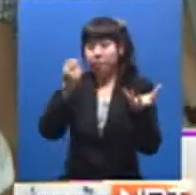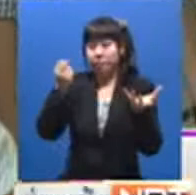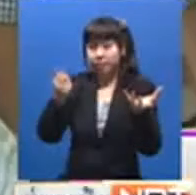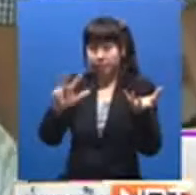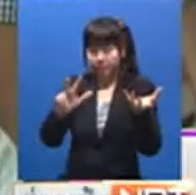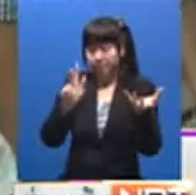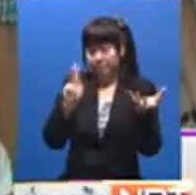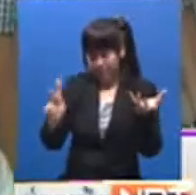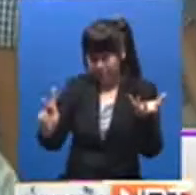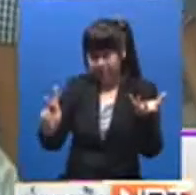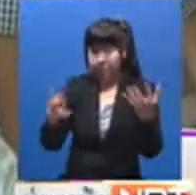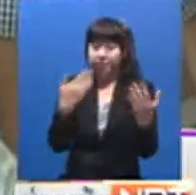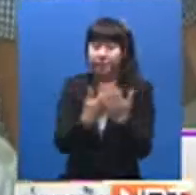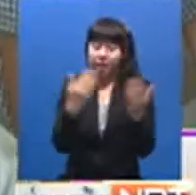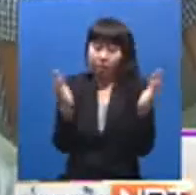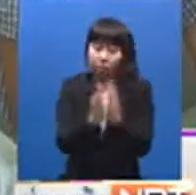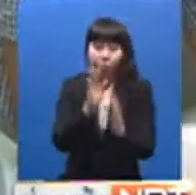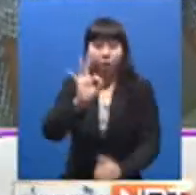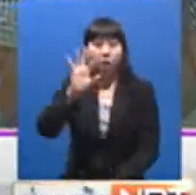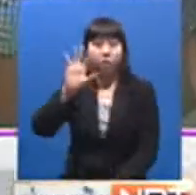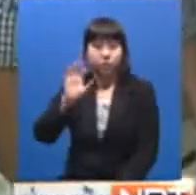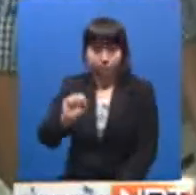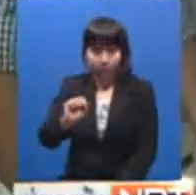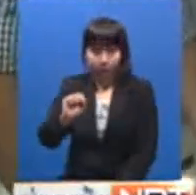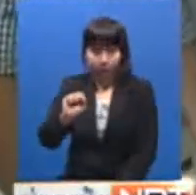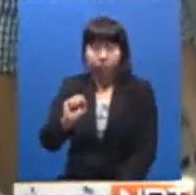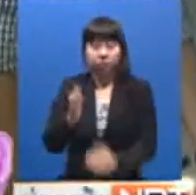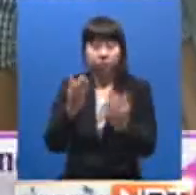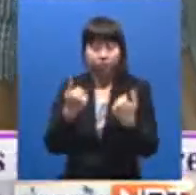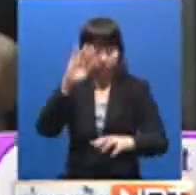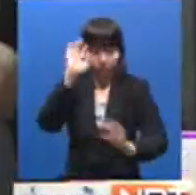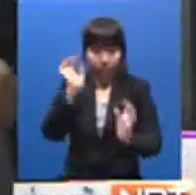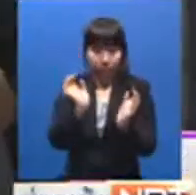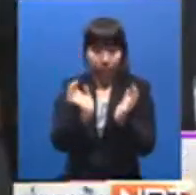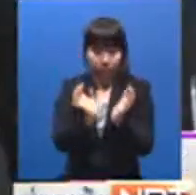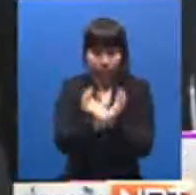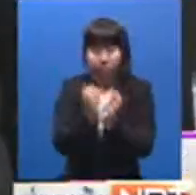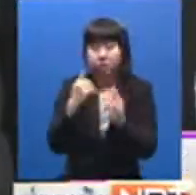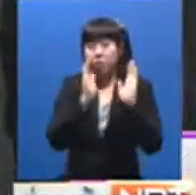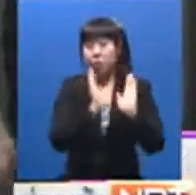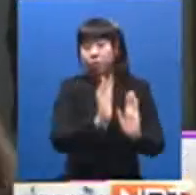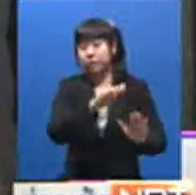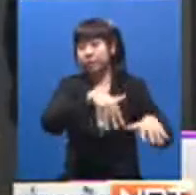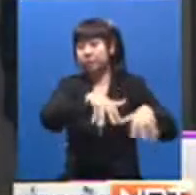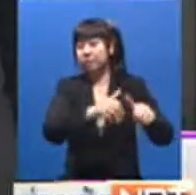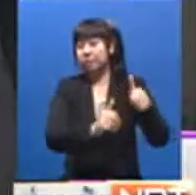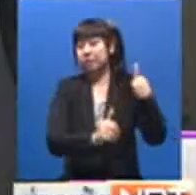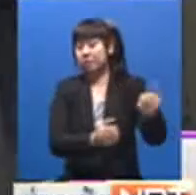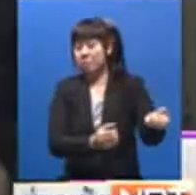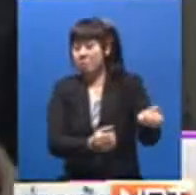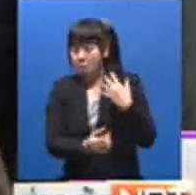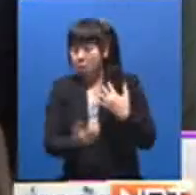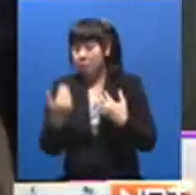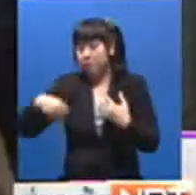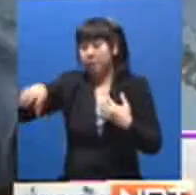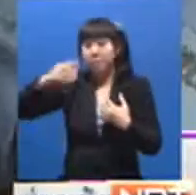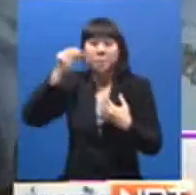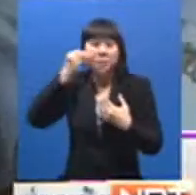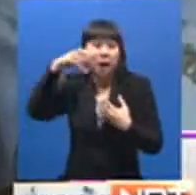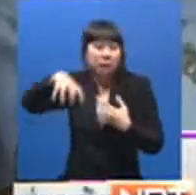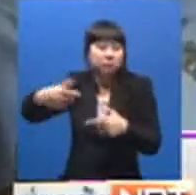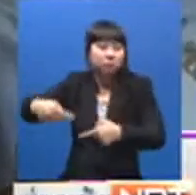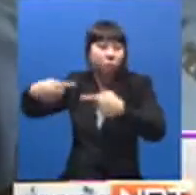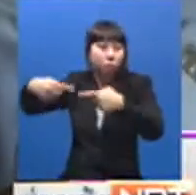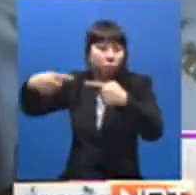กรัมรวมมูลค่ากว่า 9แสนบาทโดยตำรวจนะคะได้รับแจ้งจากพลเมืองดีว่าเกิดเหตุทะเลาะวิวาทที่บ้านหลังหนึ่ง